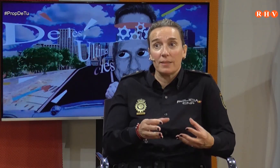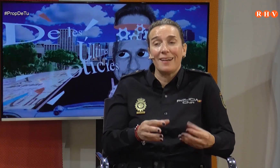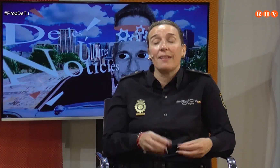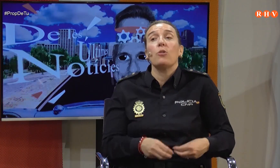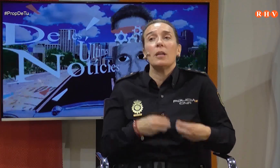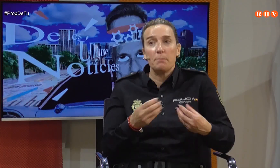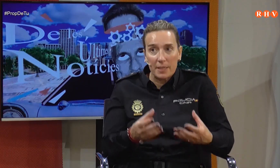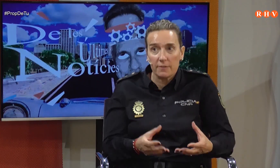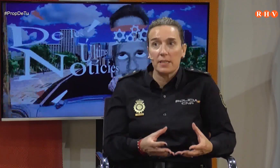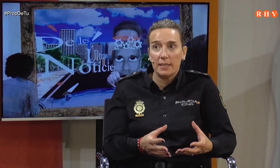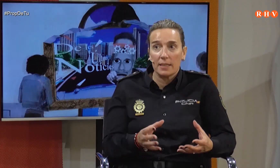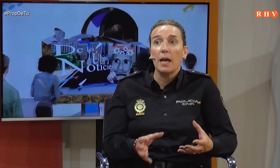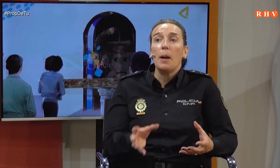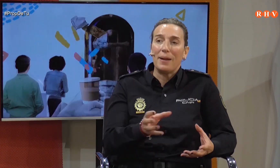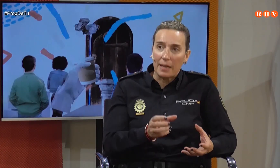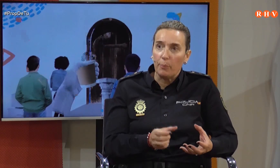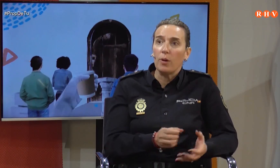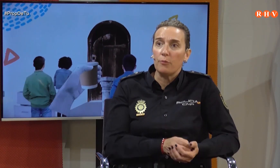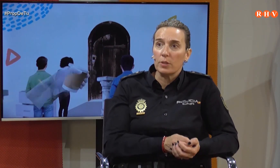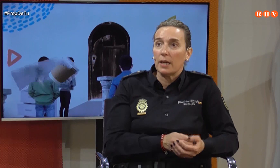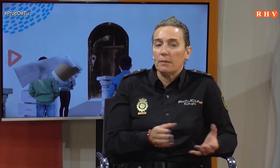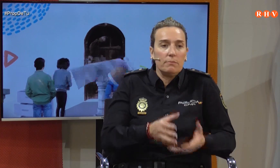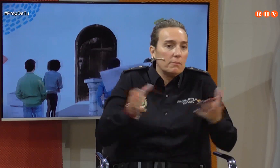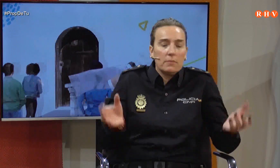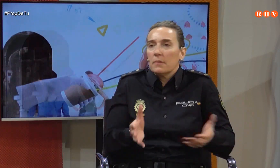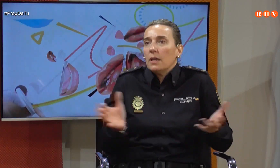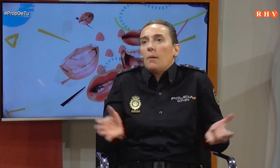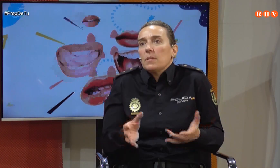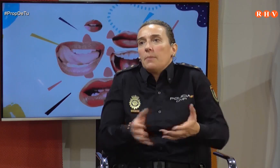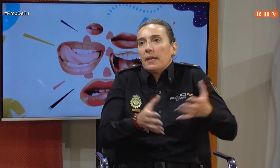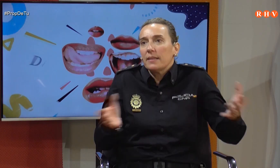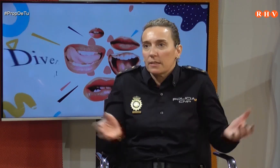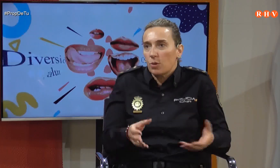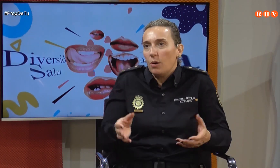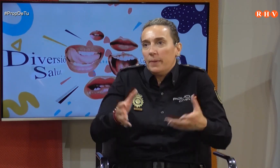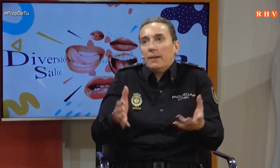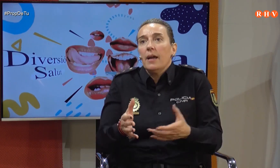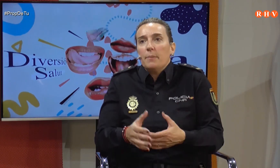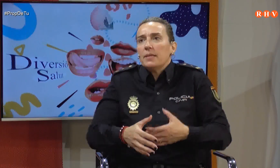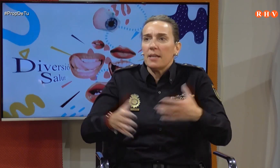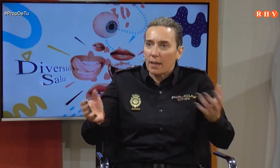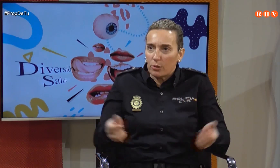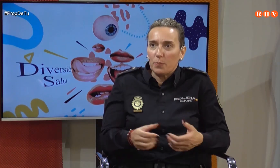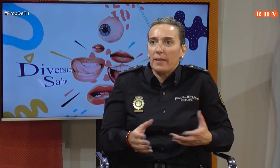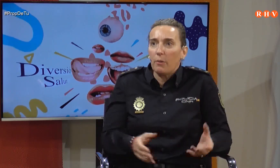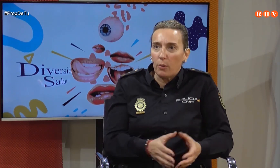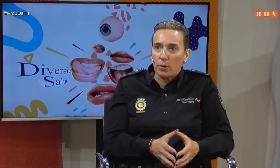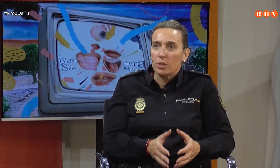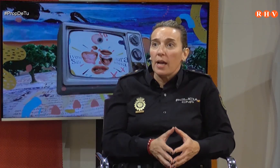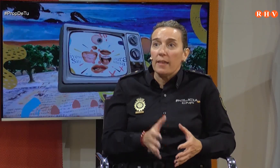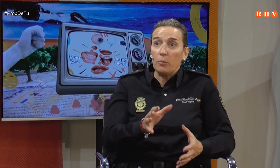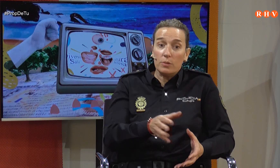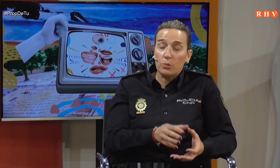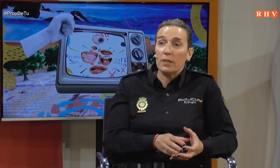per tant, encara donen més facilitat per a que puguen furtar, diguem, samarretes, no? Per 5 euros, per 10